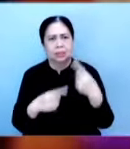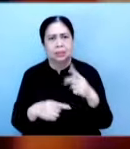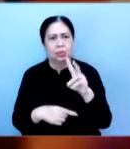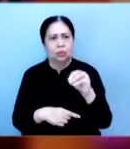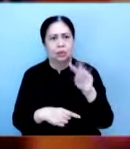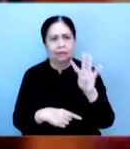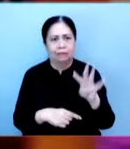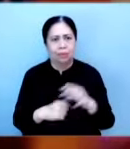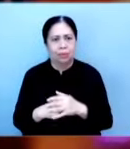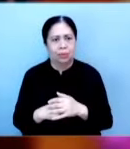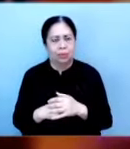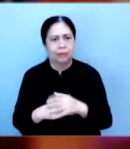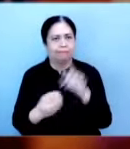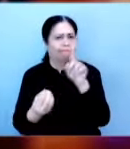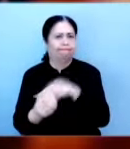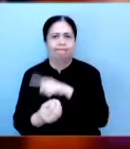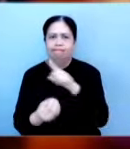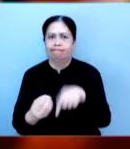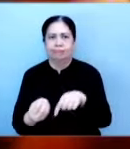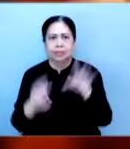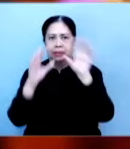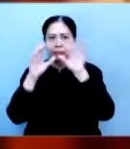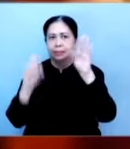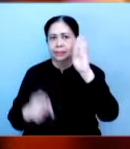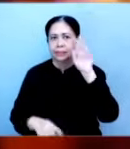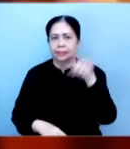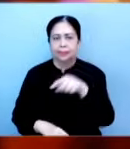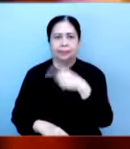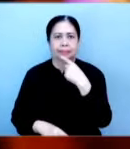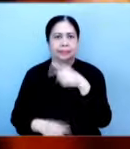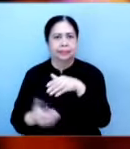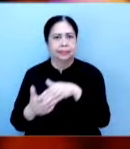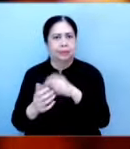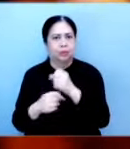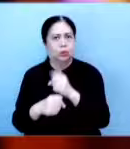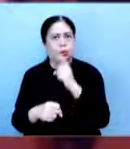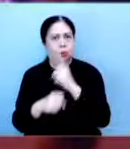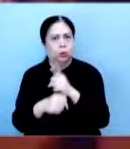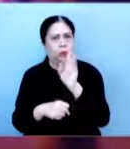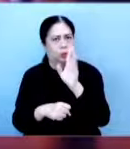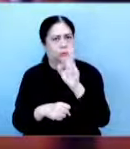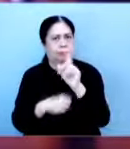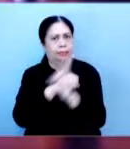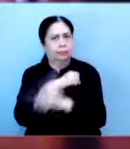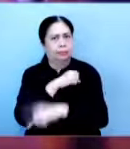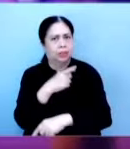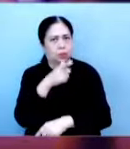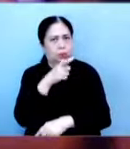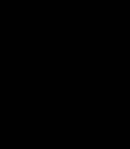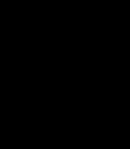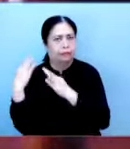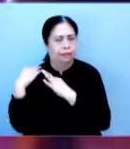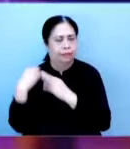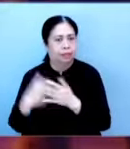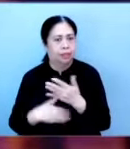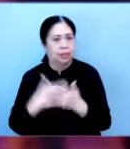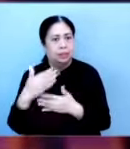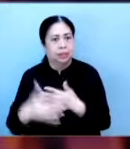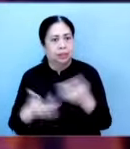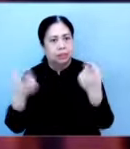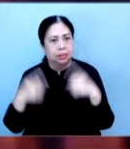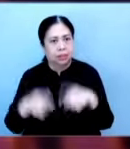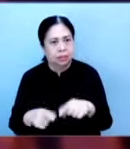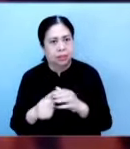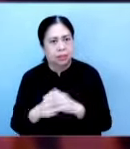kinondina ni Russian President Vladimir putin ang pag-atake at sinigurong pananagutin ang mga maysa kasunod ng insidente